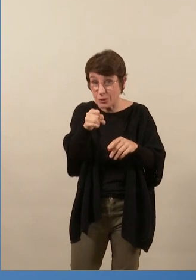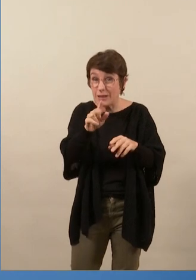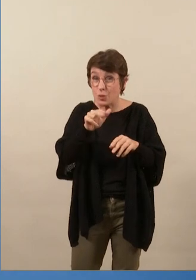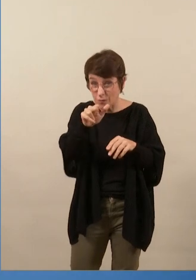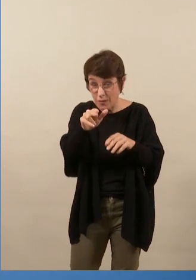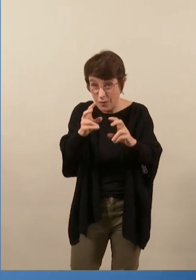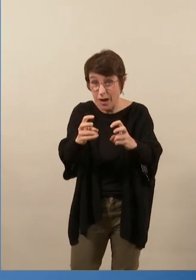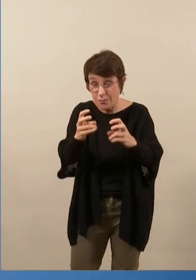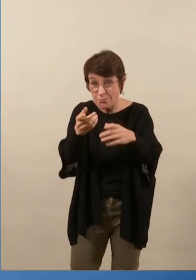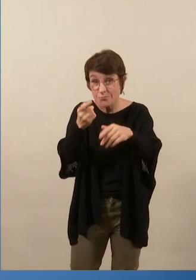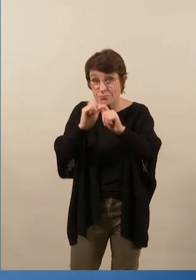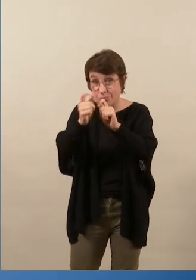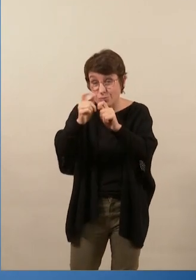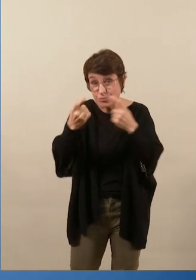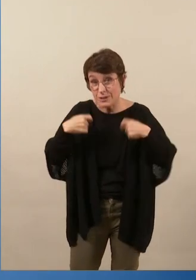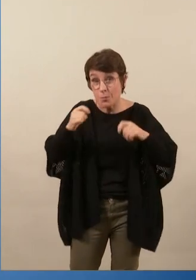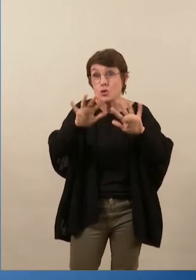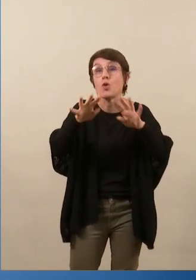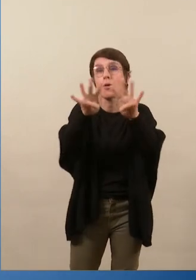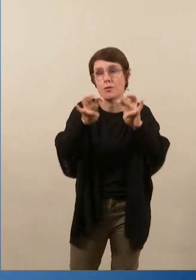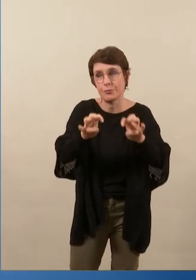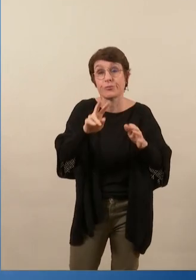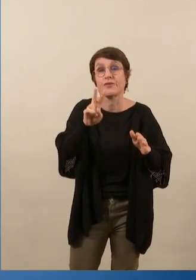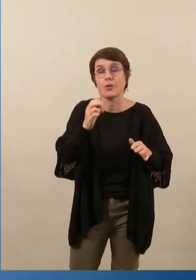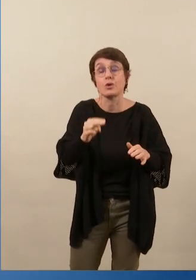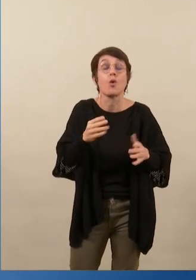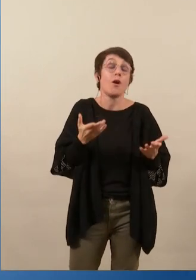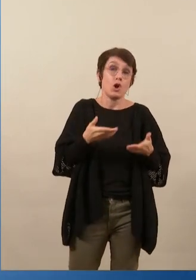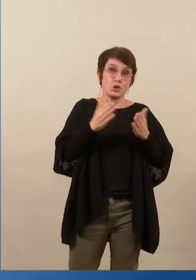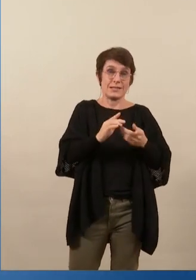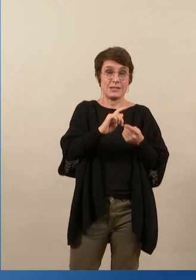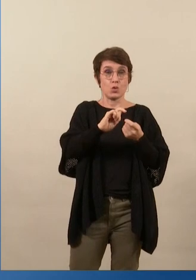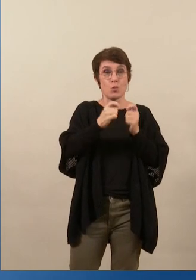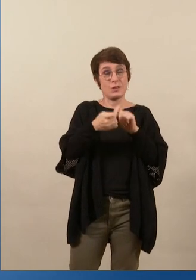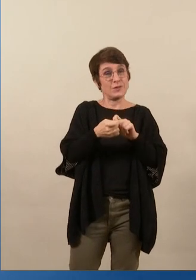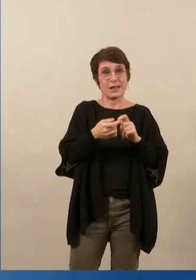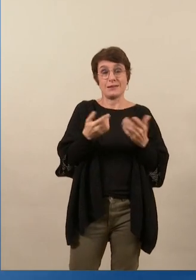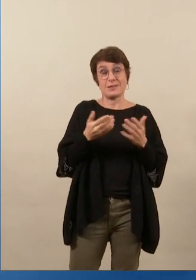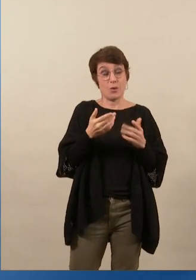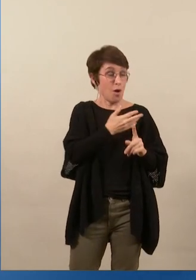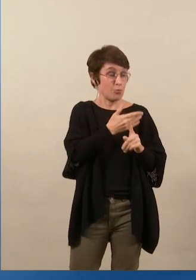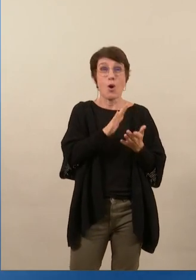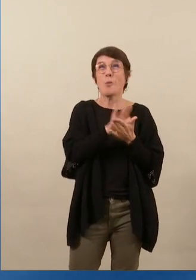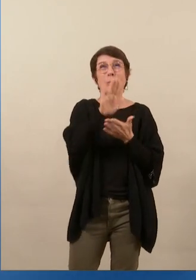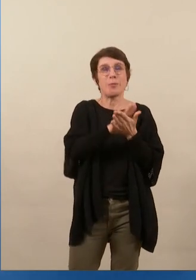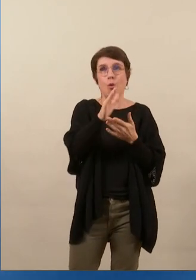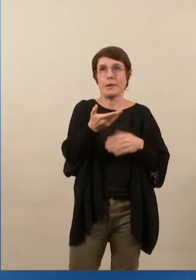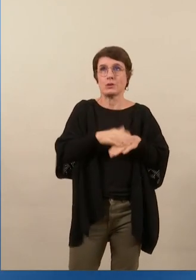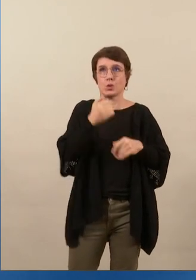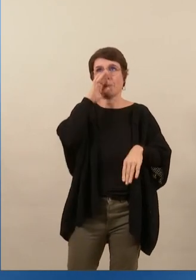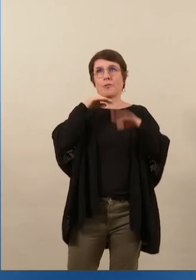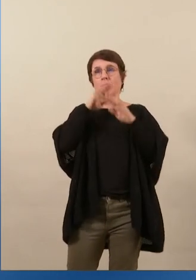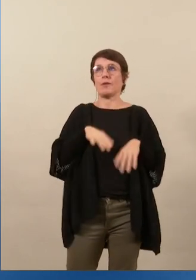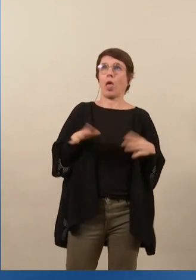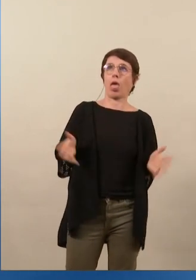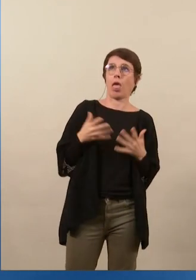bouclier seront dépensé voilà cette BM n'est ni plus ni moins qu'une sanction de vos promesses non tenues j'aurai l'opportunité de revenir dessus lors de mon